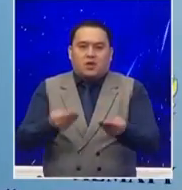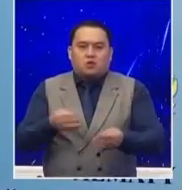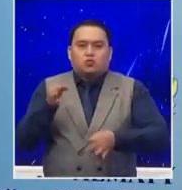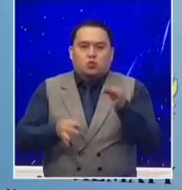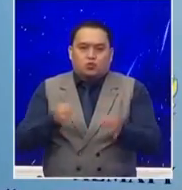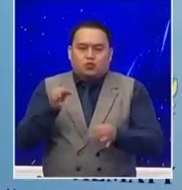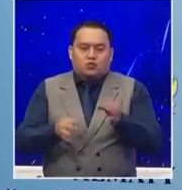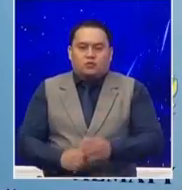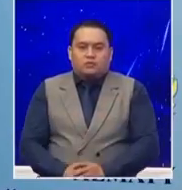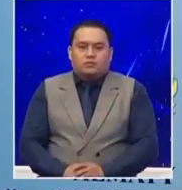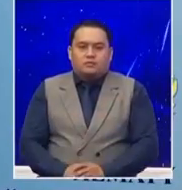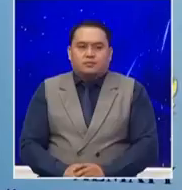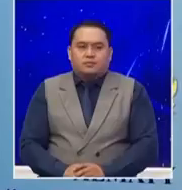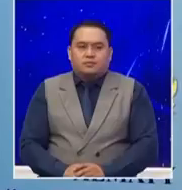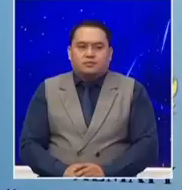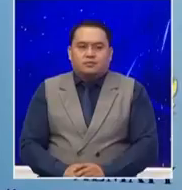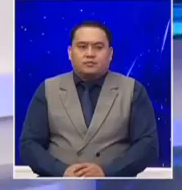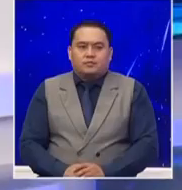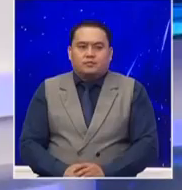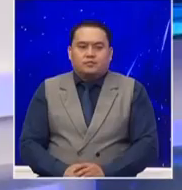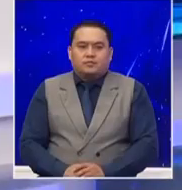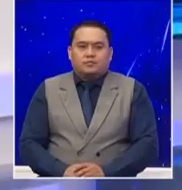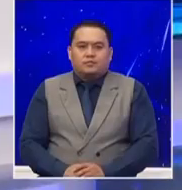на рассмотрение в судебные органы.